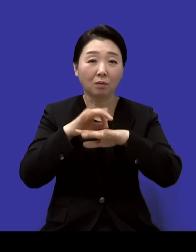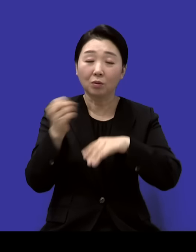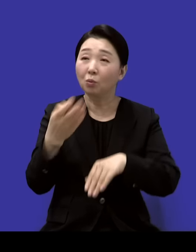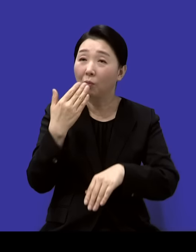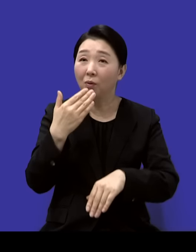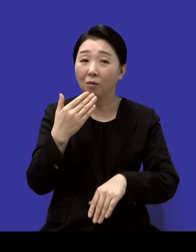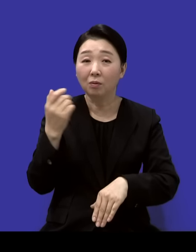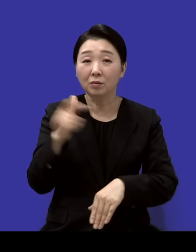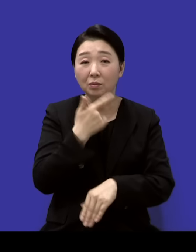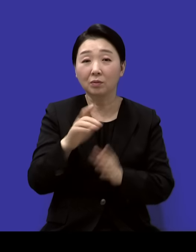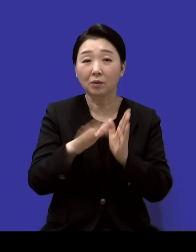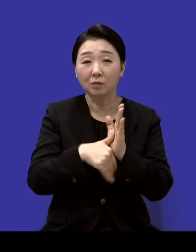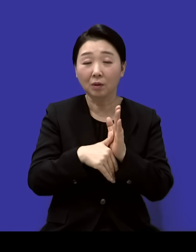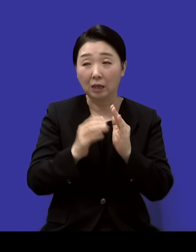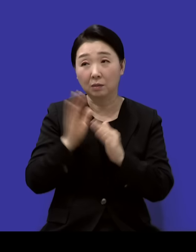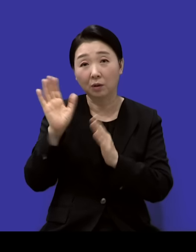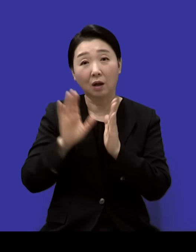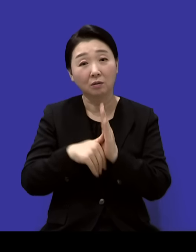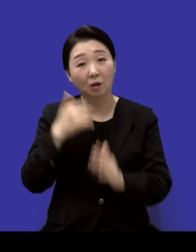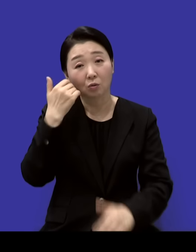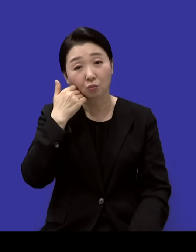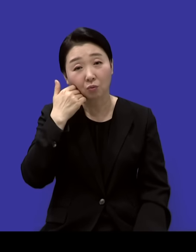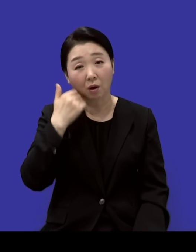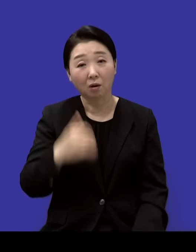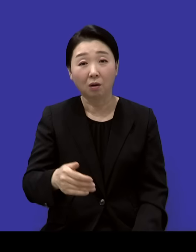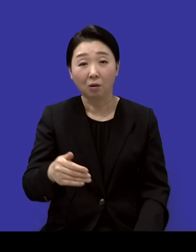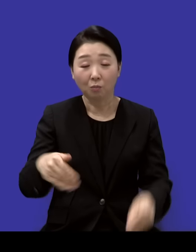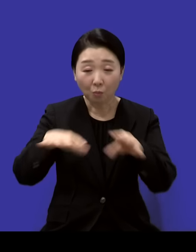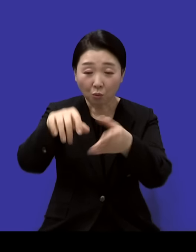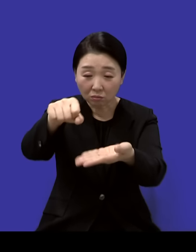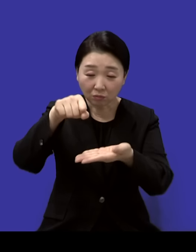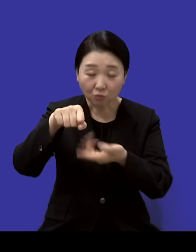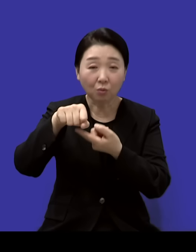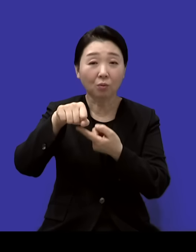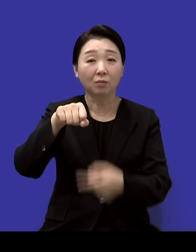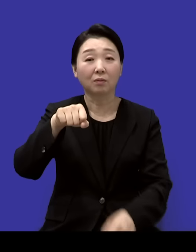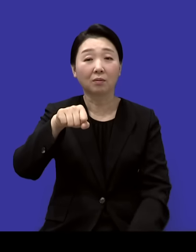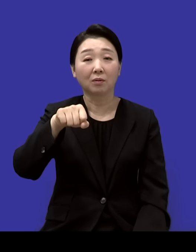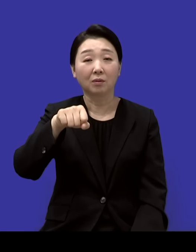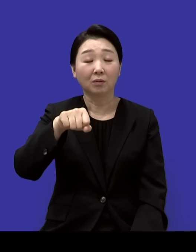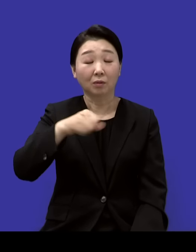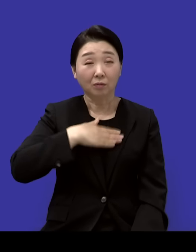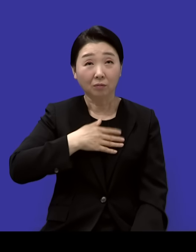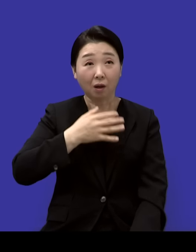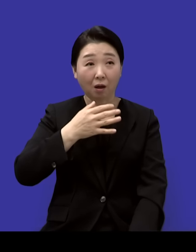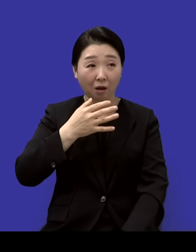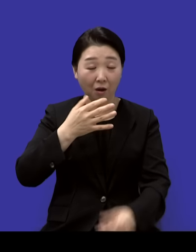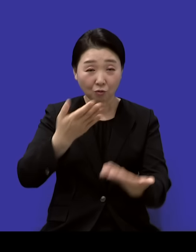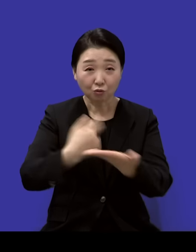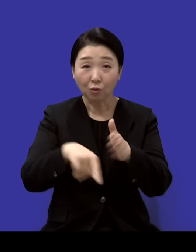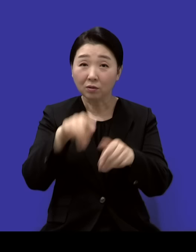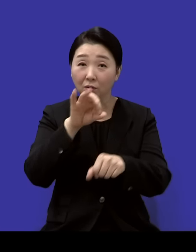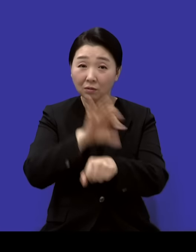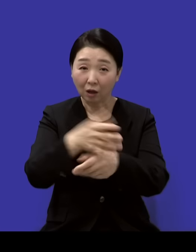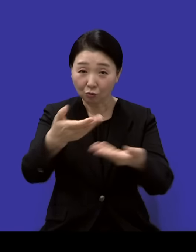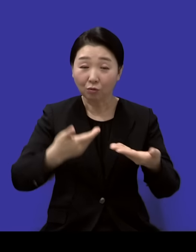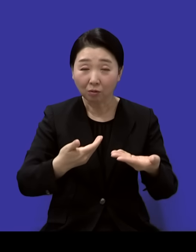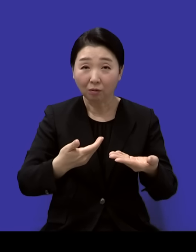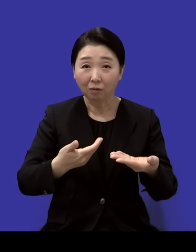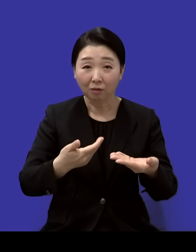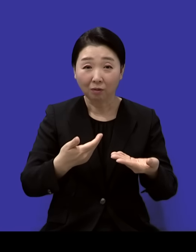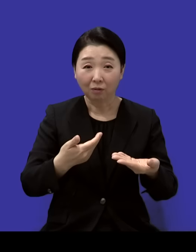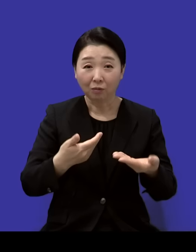예. 그 저녁에 돌아가는데 또 고기야. 누가 좀 봉지에 뭘 줘요. 넣어주려고 샀다면서 또 고기야. 고기를 줘. 그리고 집에 왔어요.